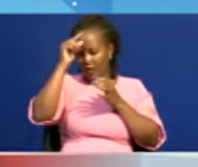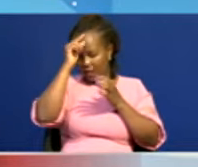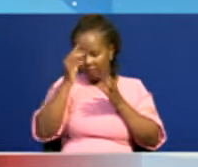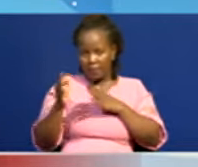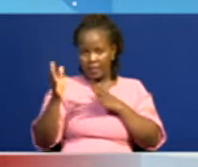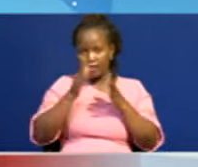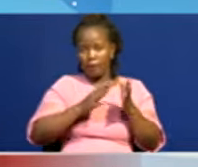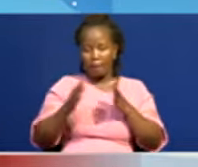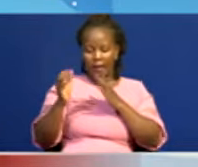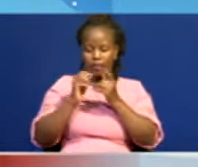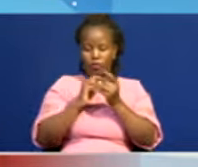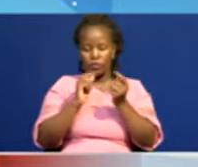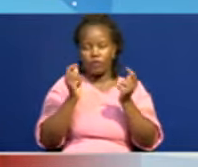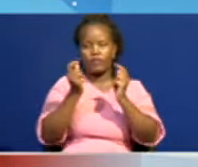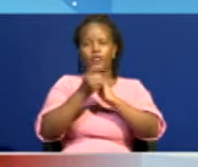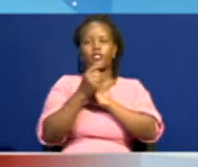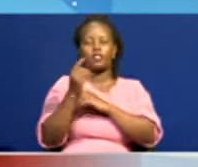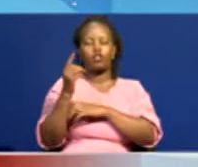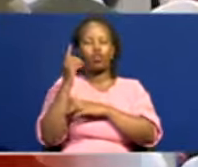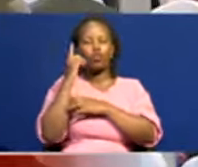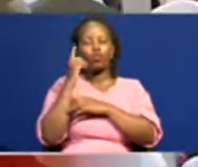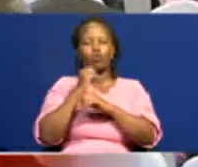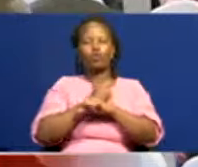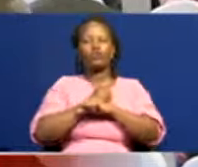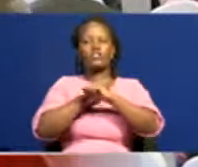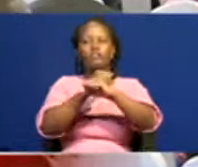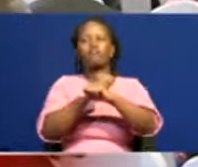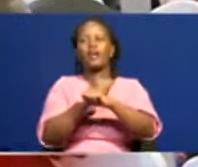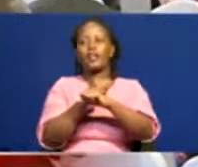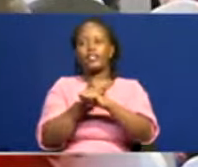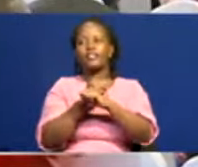ya kulinda uvumbuzi.